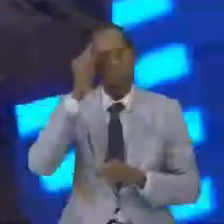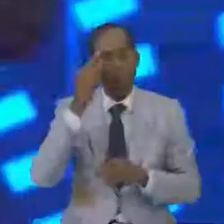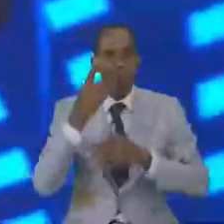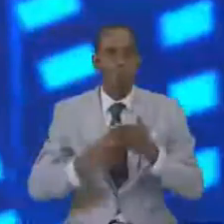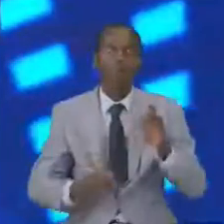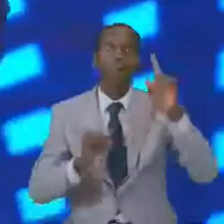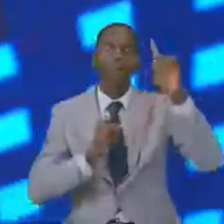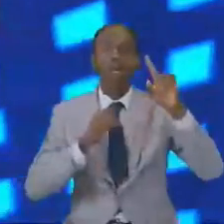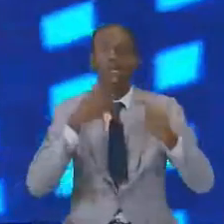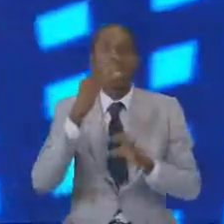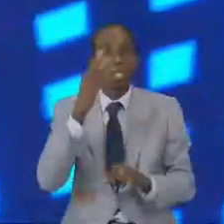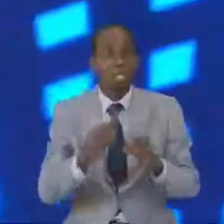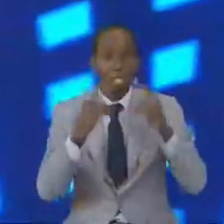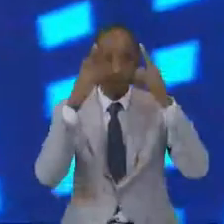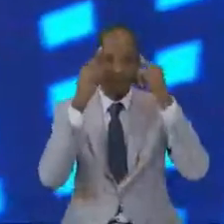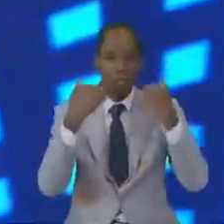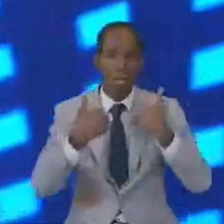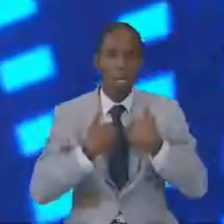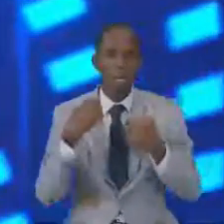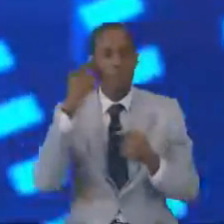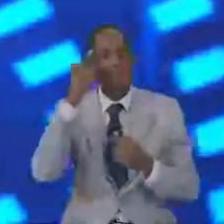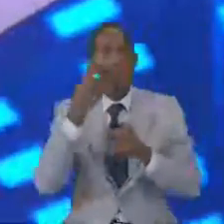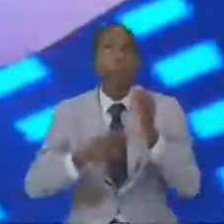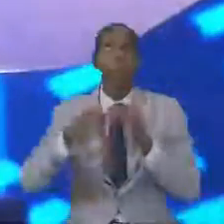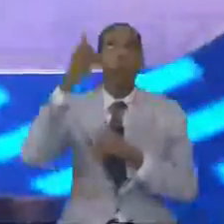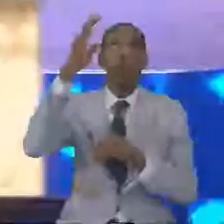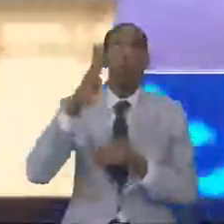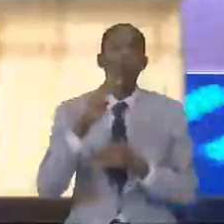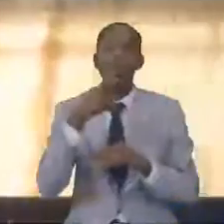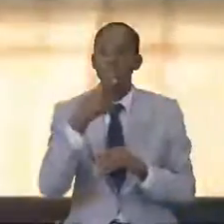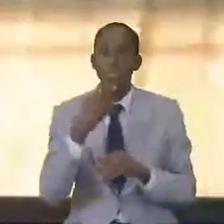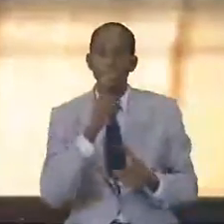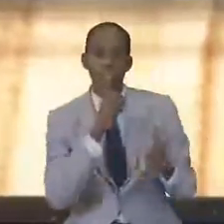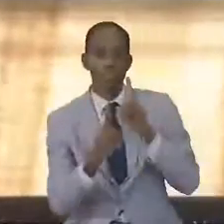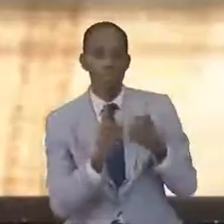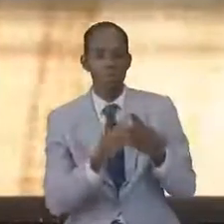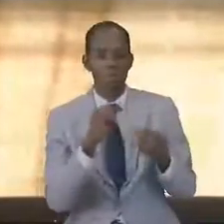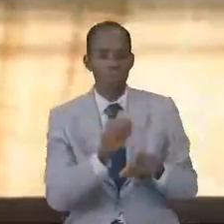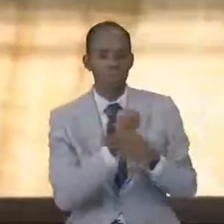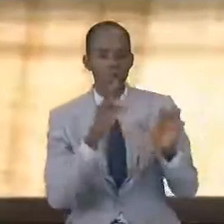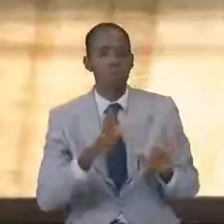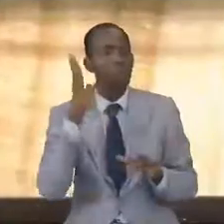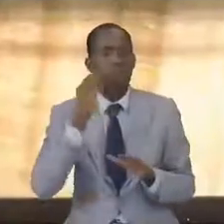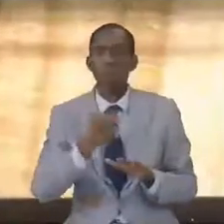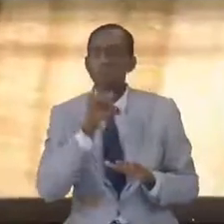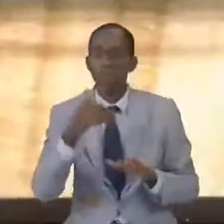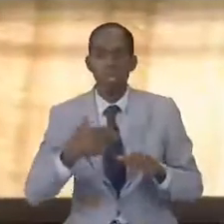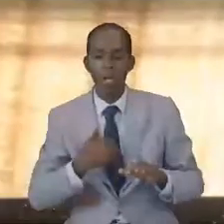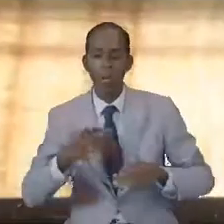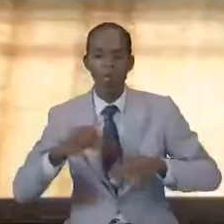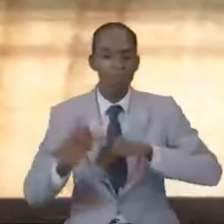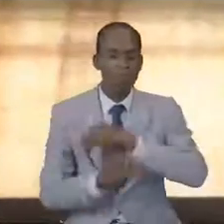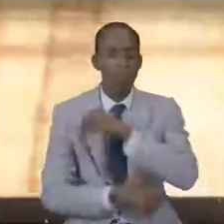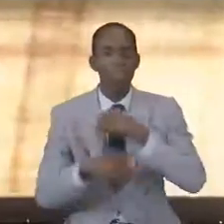comprendre ce que je dis si Moïse a compris ce que Dieu a dit Dieu dit frappe au rocher parle